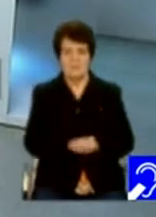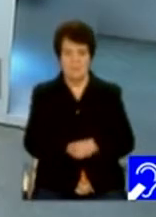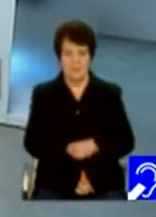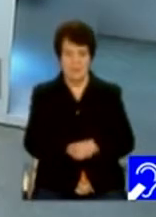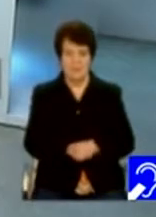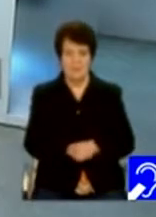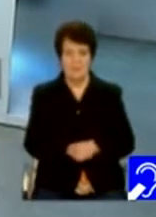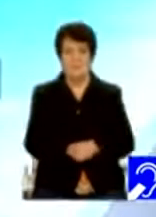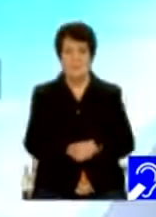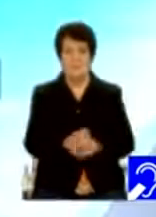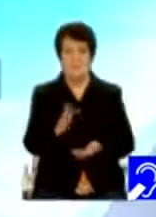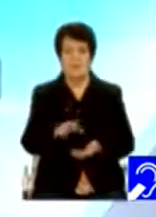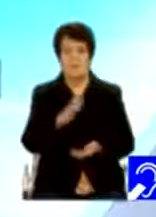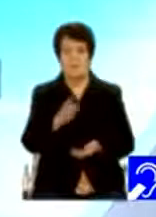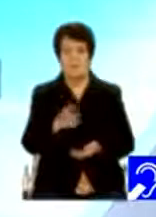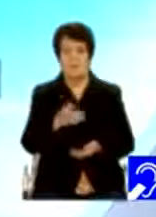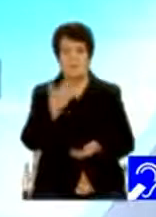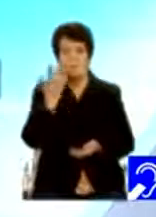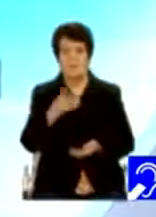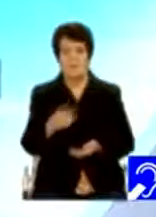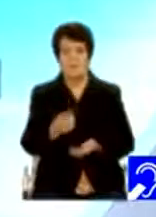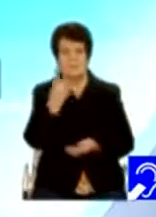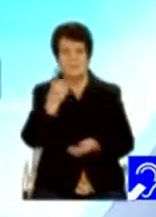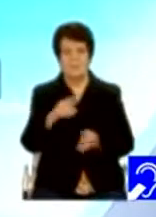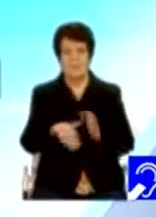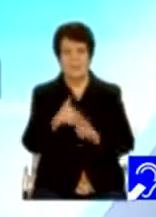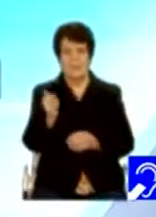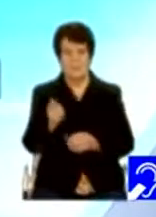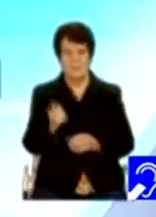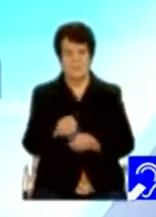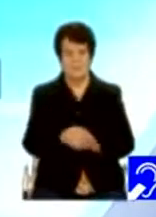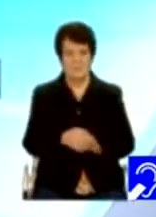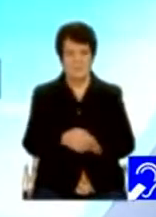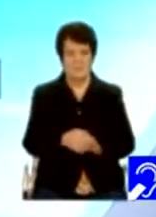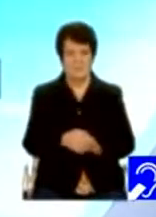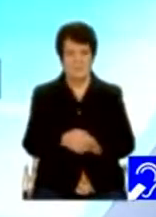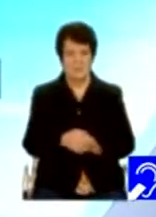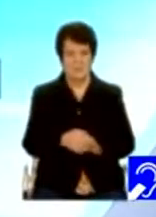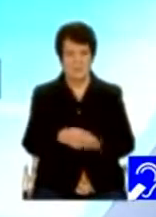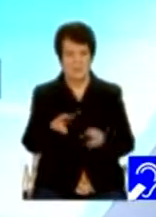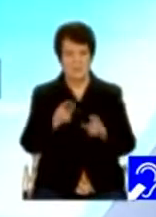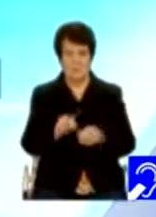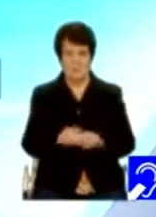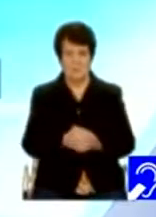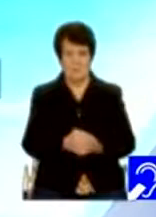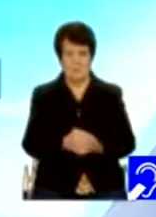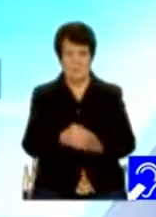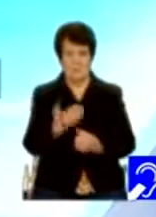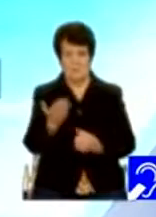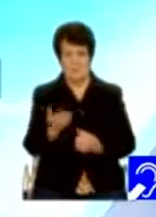eu aș vrea să schimb stereotipul. În ce an a avut loc primele alegeri parlamentare? Eu aș vrea să schimb puțin stereotipul. Să-mi permite să-mi dați